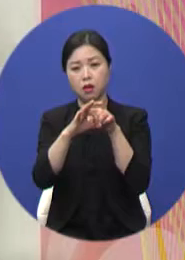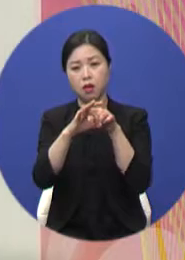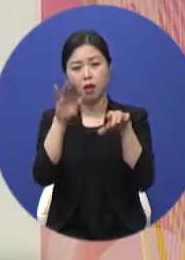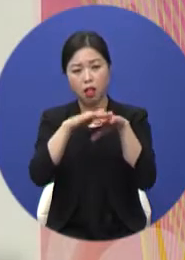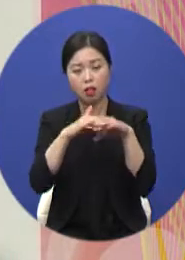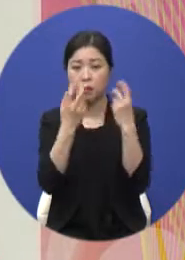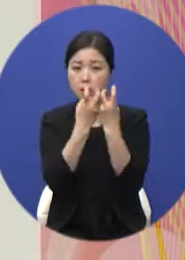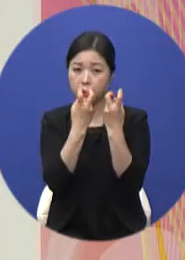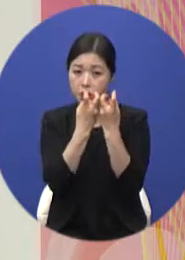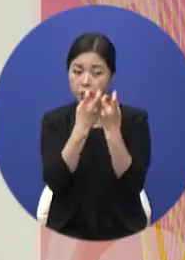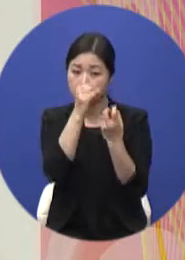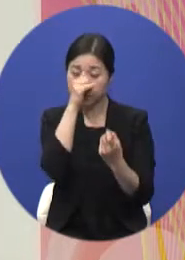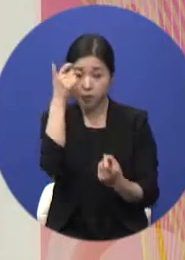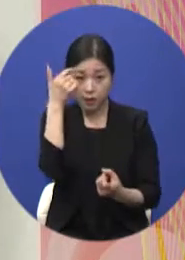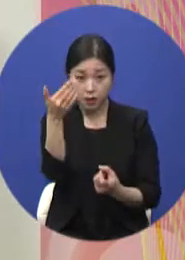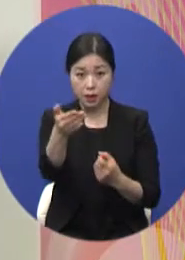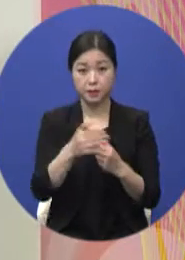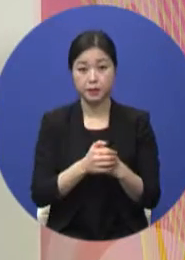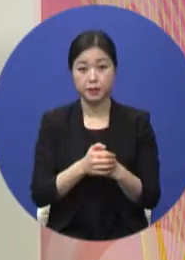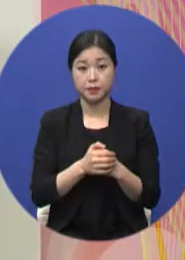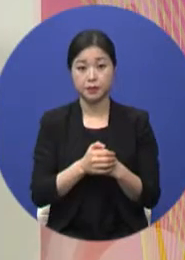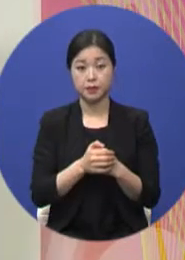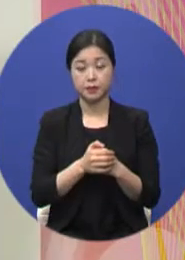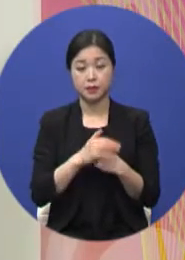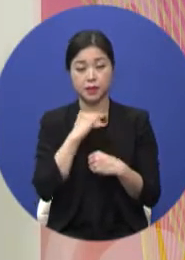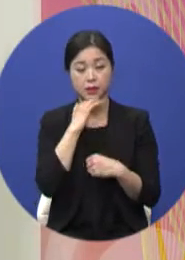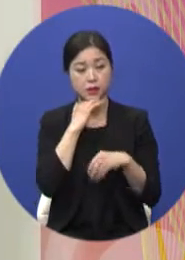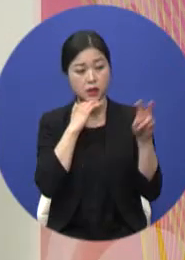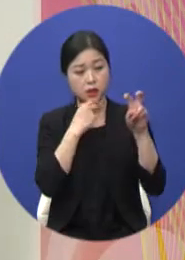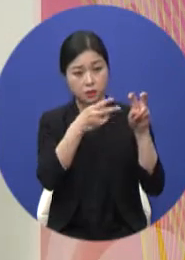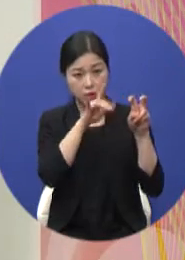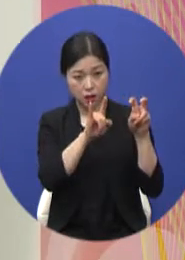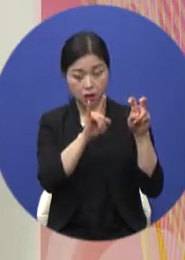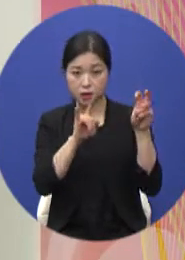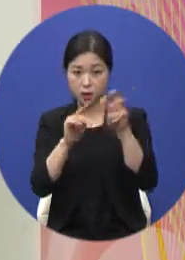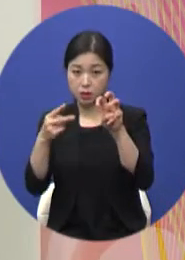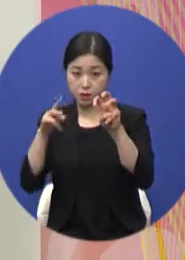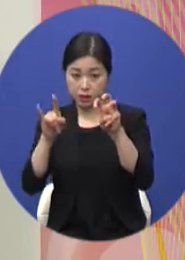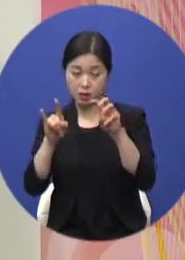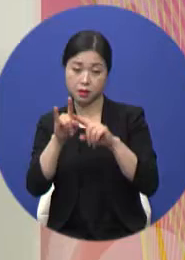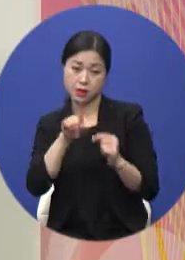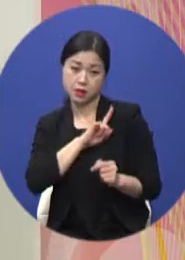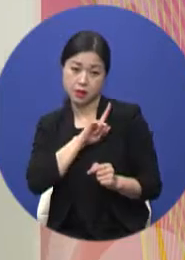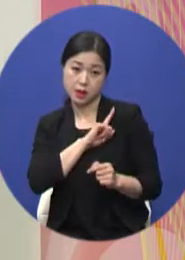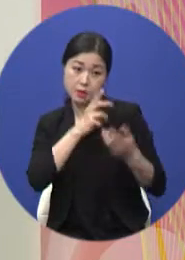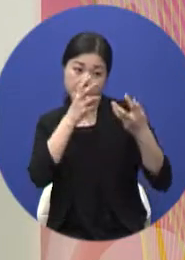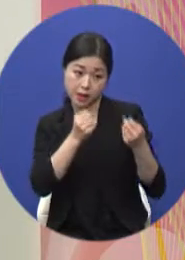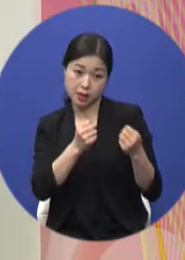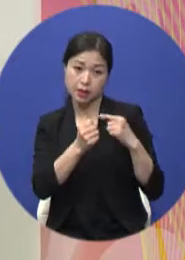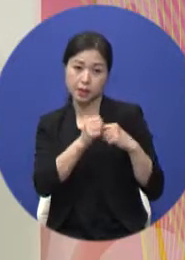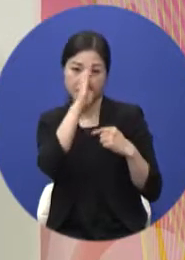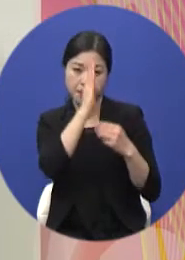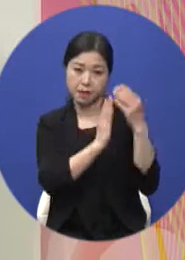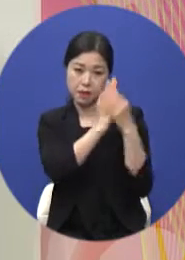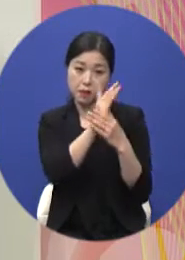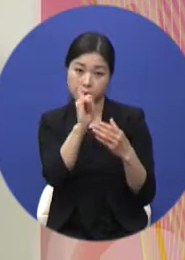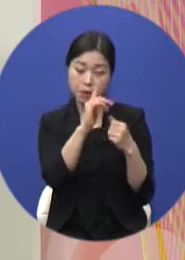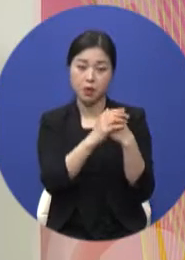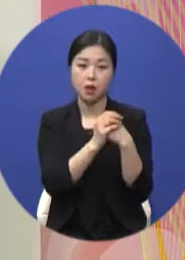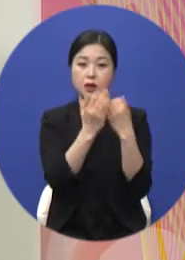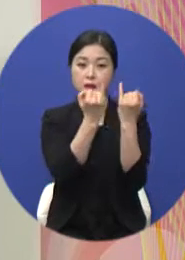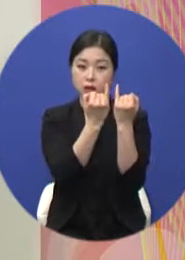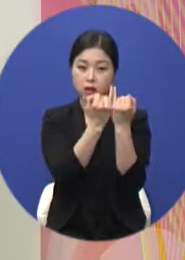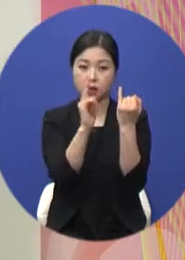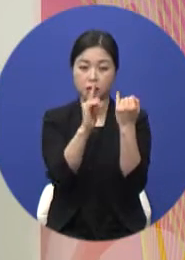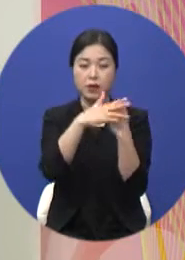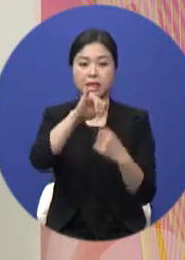싶어가지고요. 네, 20대에서 30대에 가장 많은 그 질환이 그 여성들의 질환이